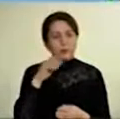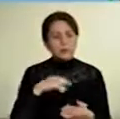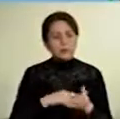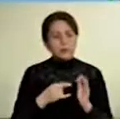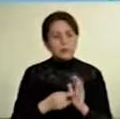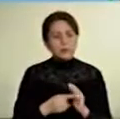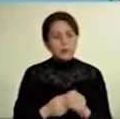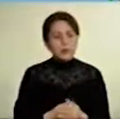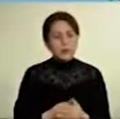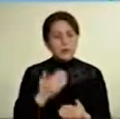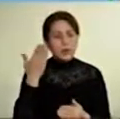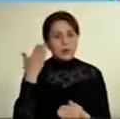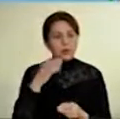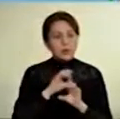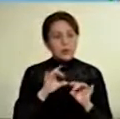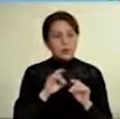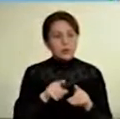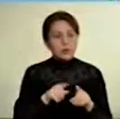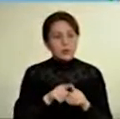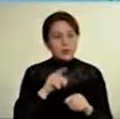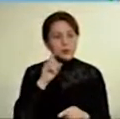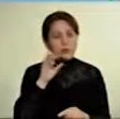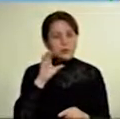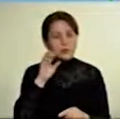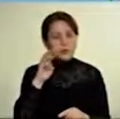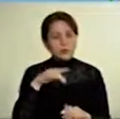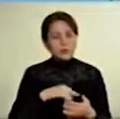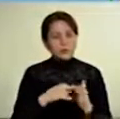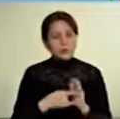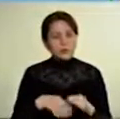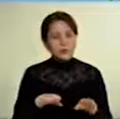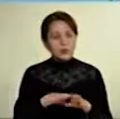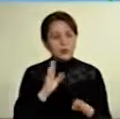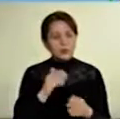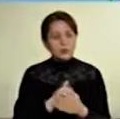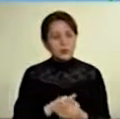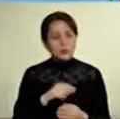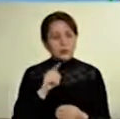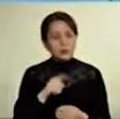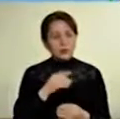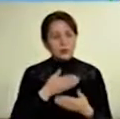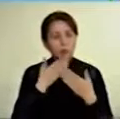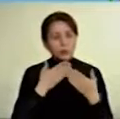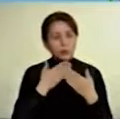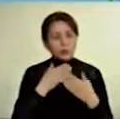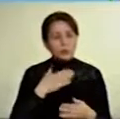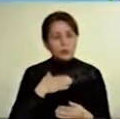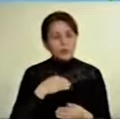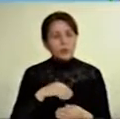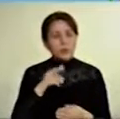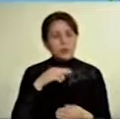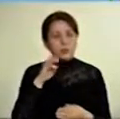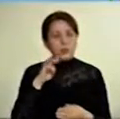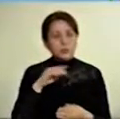kvadratimiz yuqorida aytganimizdek 100 santimetr kvadratga teng ekan. Buni esa o'qilishini esa biz